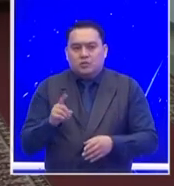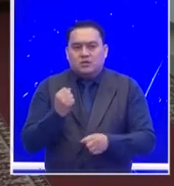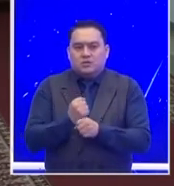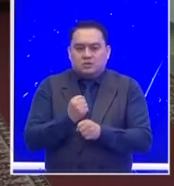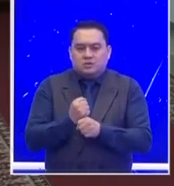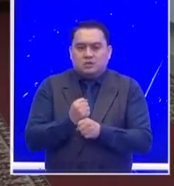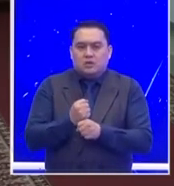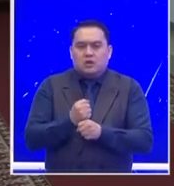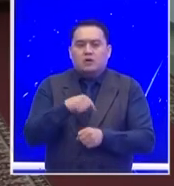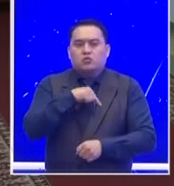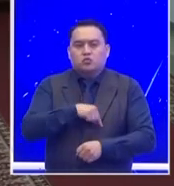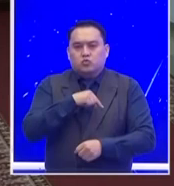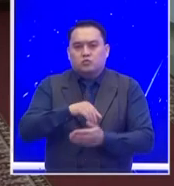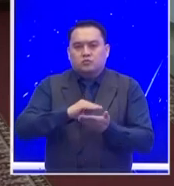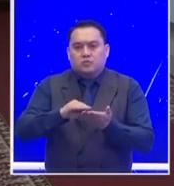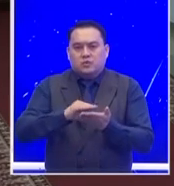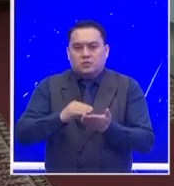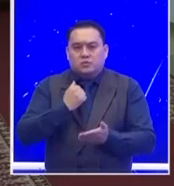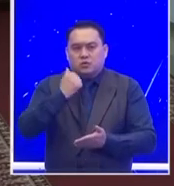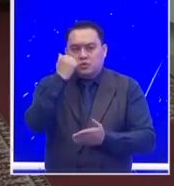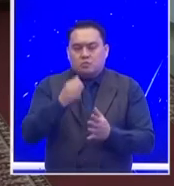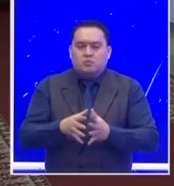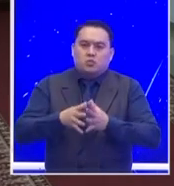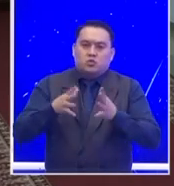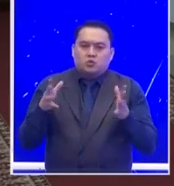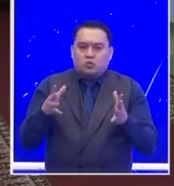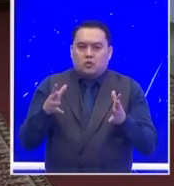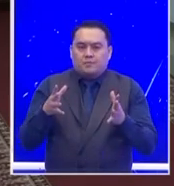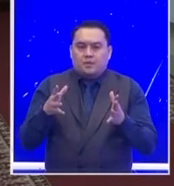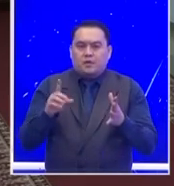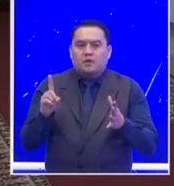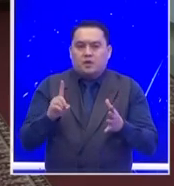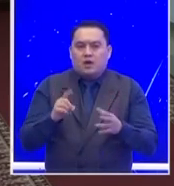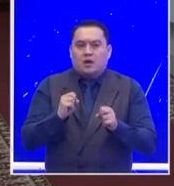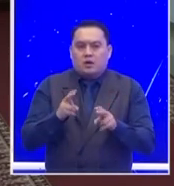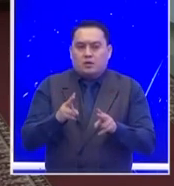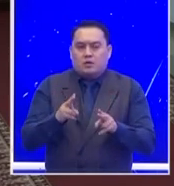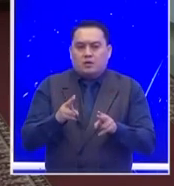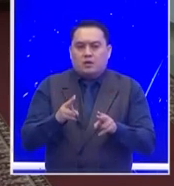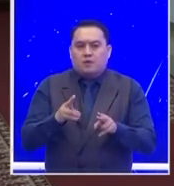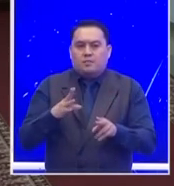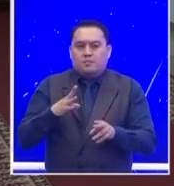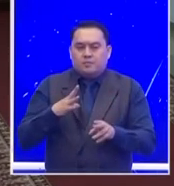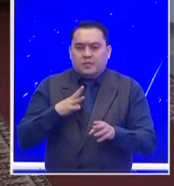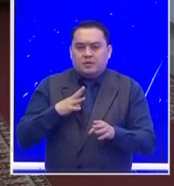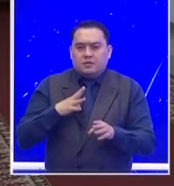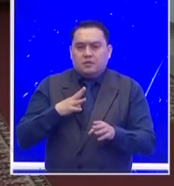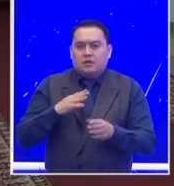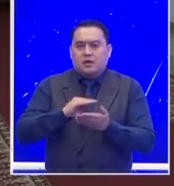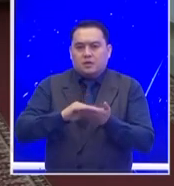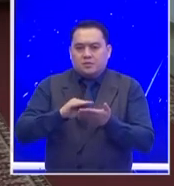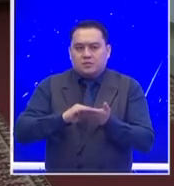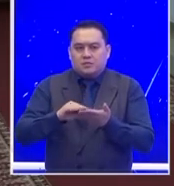Я хочу, чтобы мои земляки первыми услышали и оценили мою работу. Для меня это важно. Приятно, что меня встречают аплодисментами,